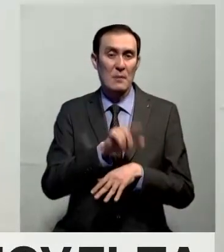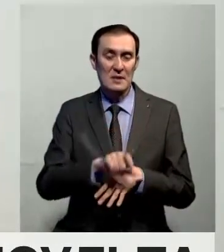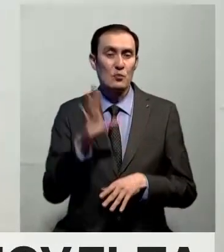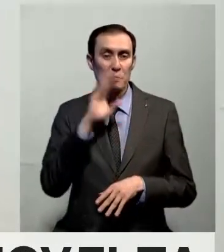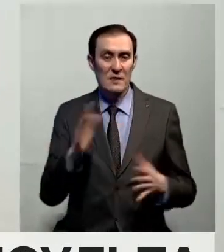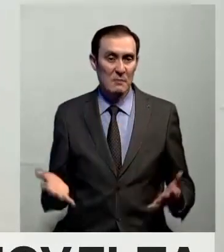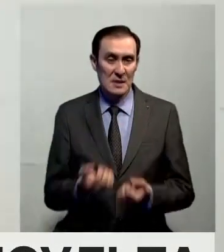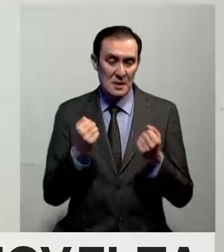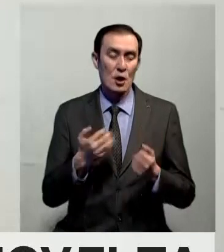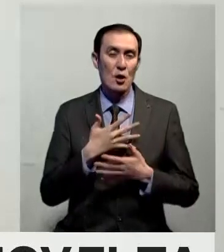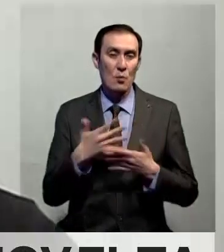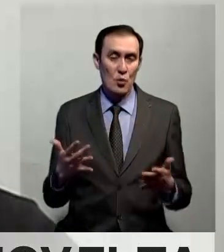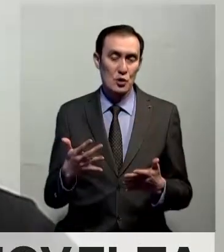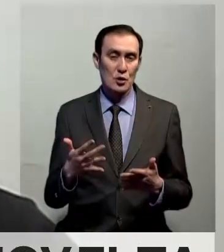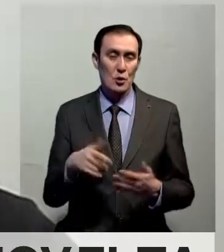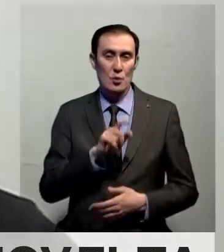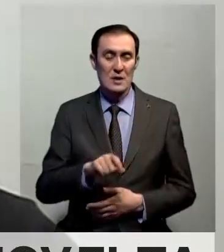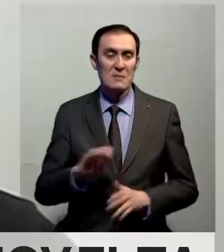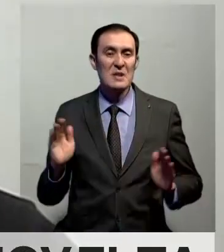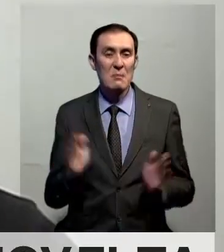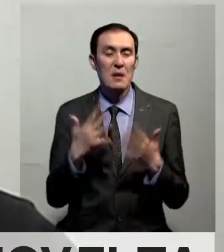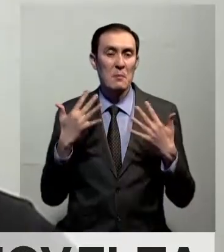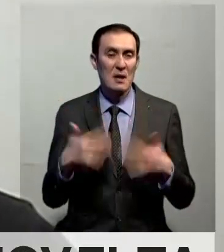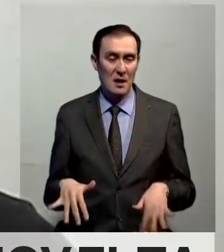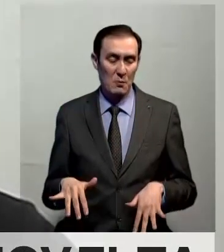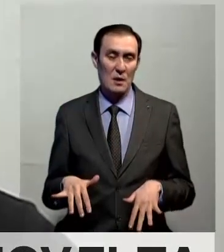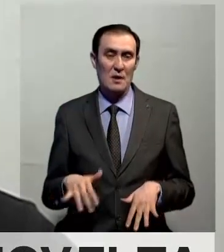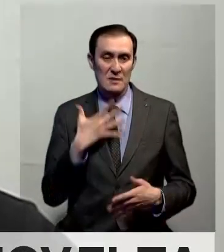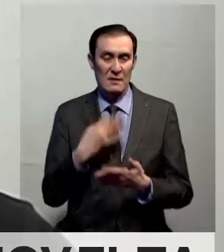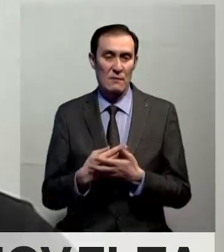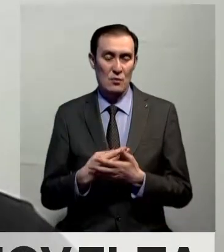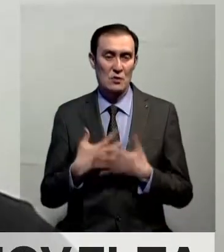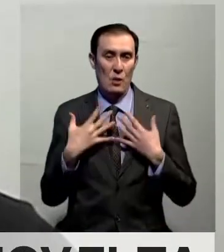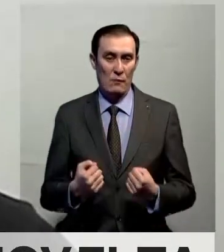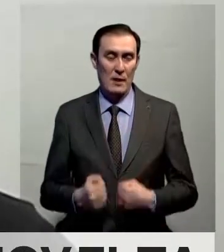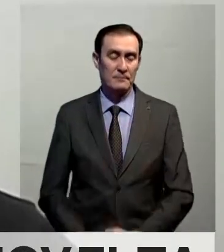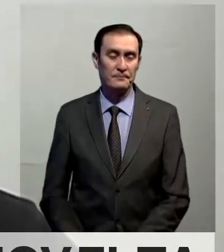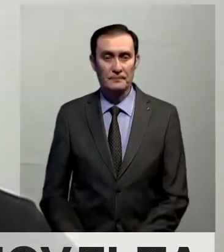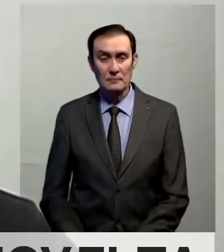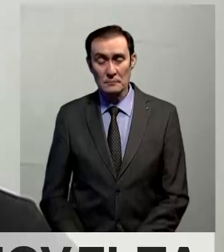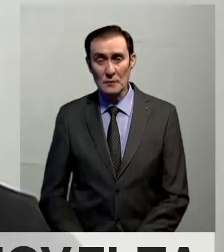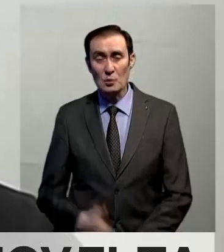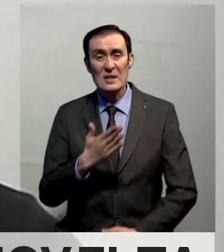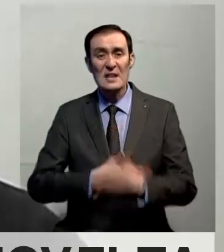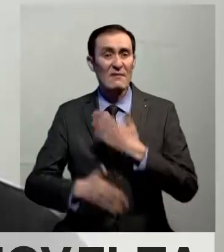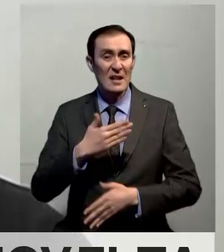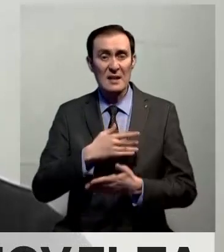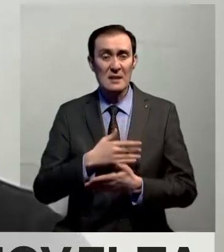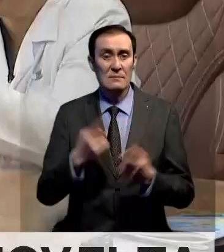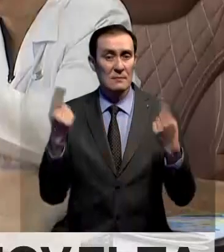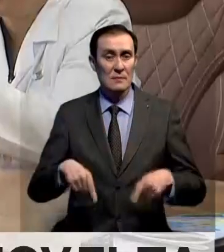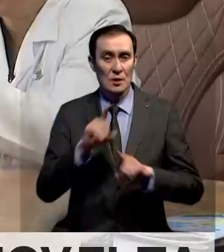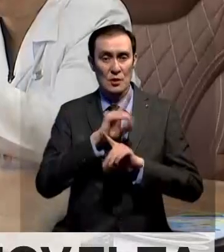спасают, больше пациентов выходят с минимальными потерями там, своего функционала. То есть инвалидности практически